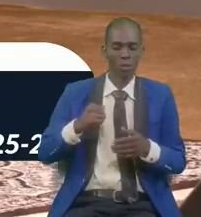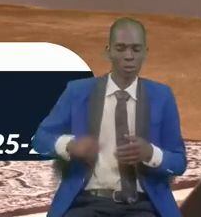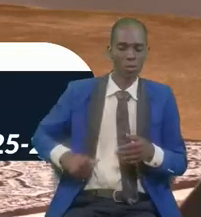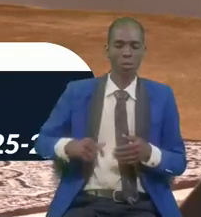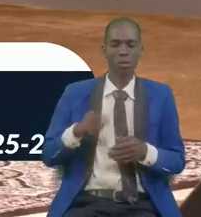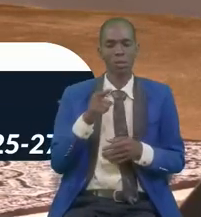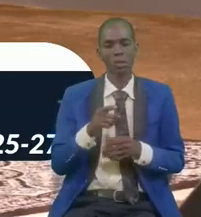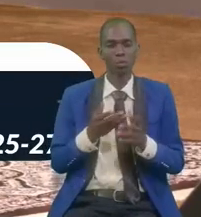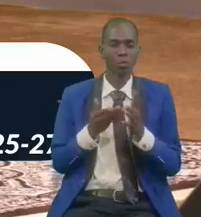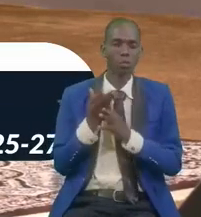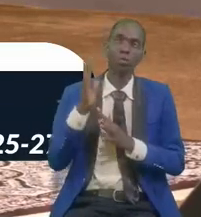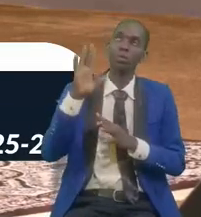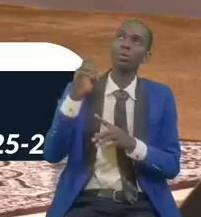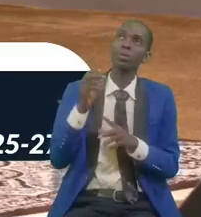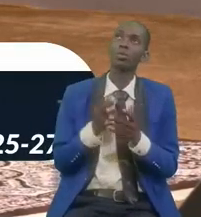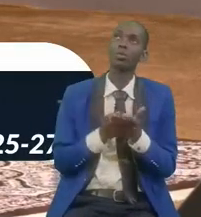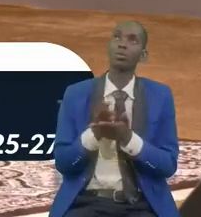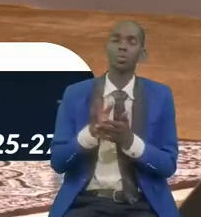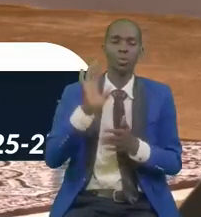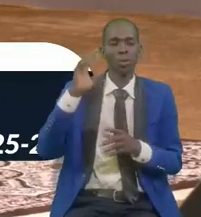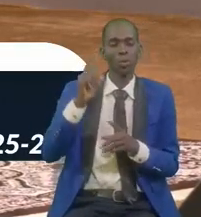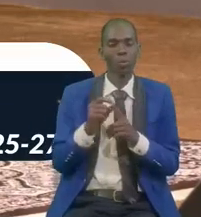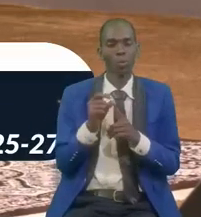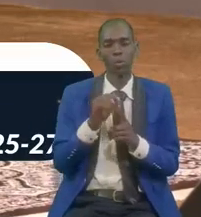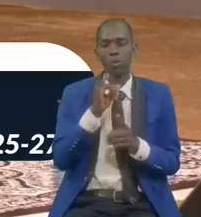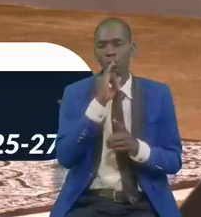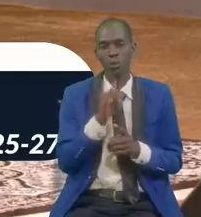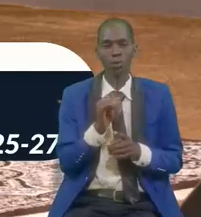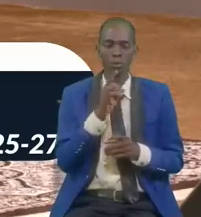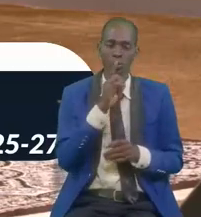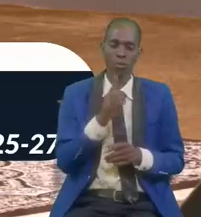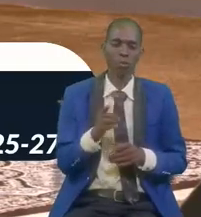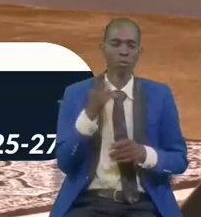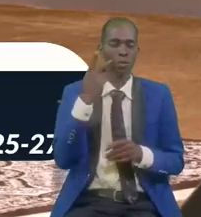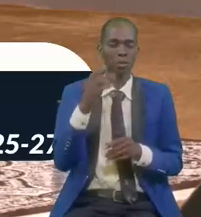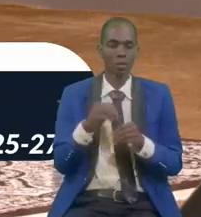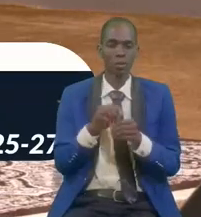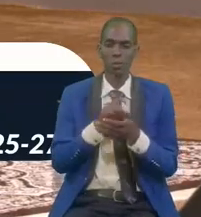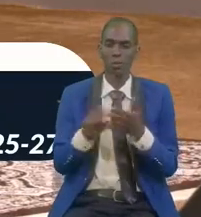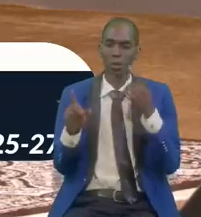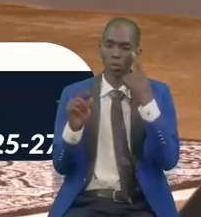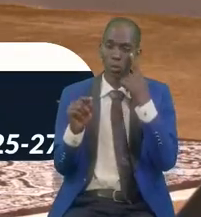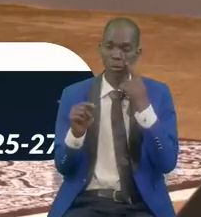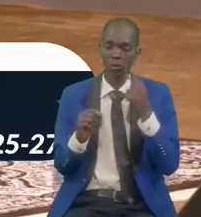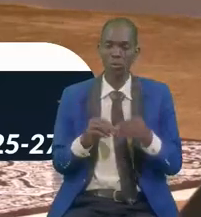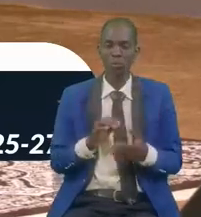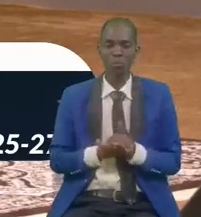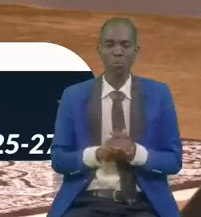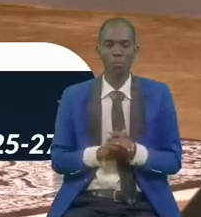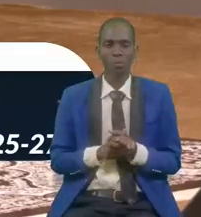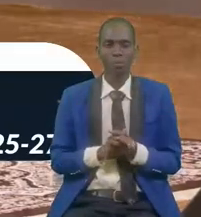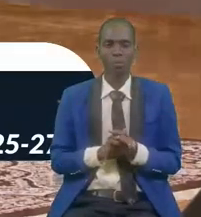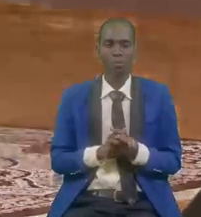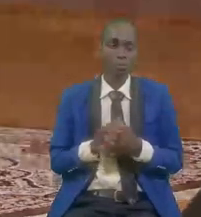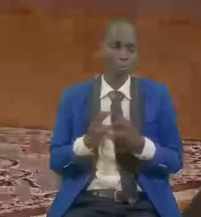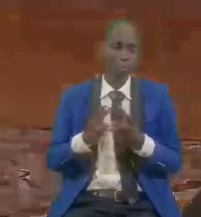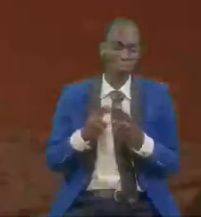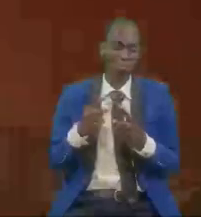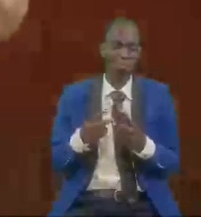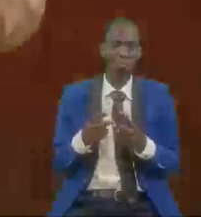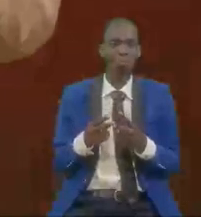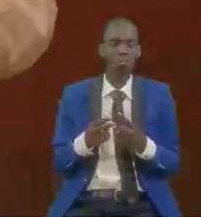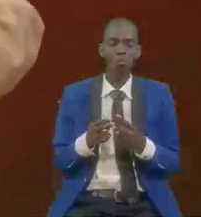vérité, ta parole est la vérité. Voilà le verset 20. Ce